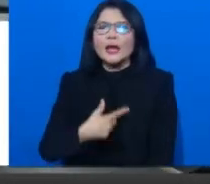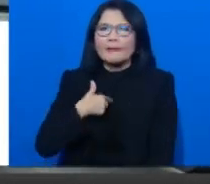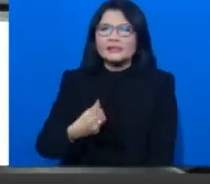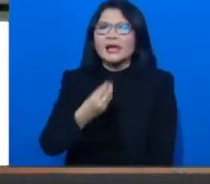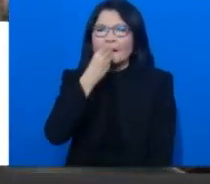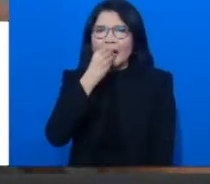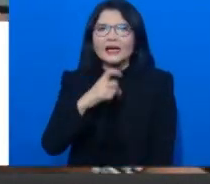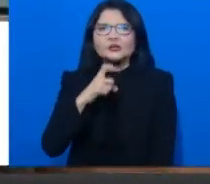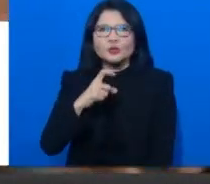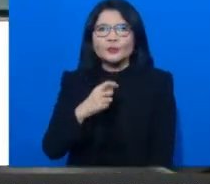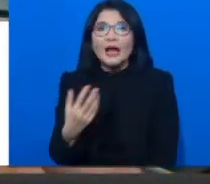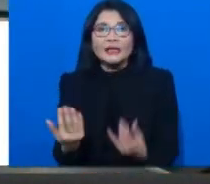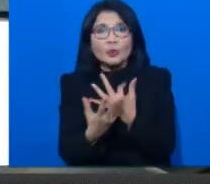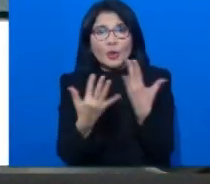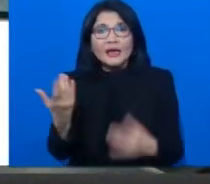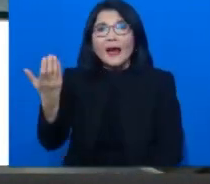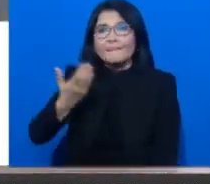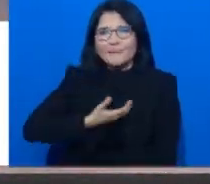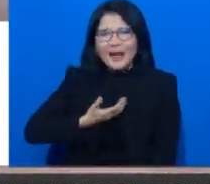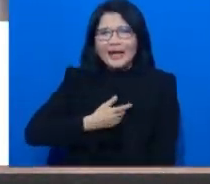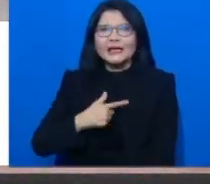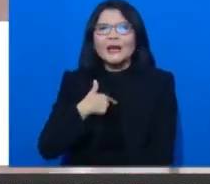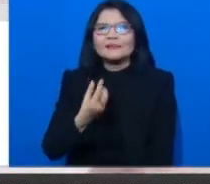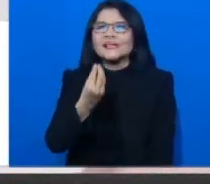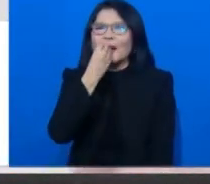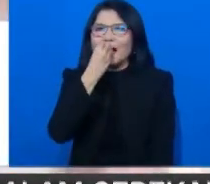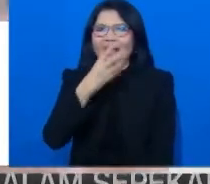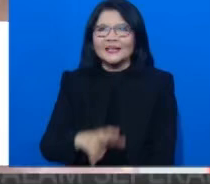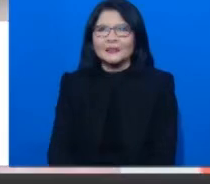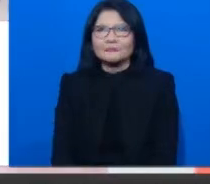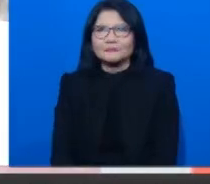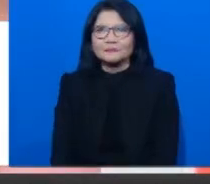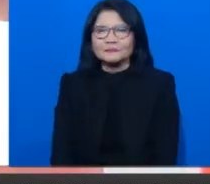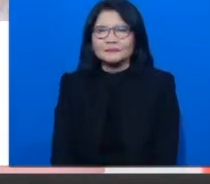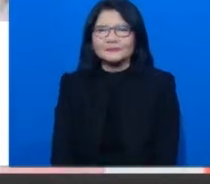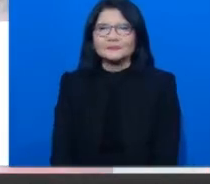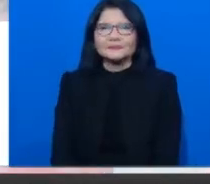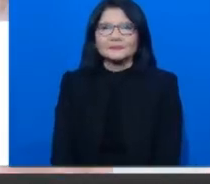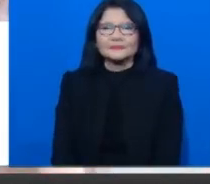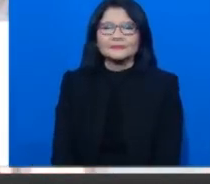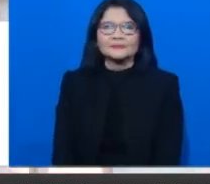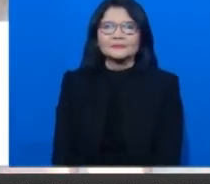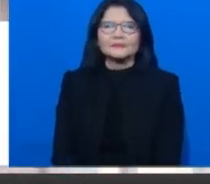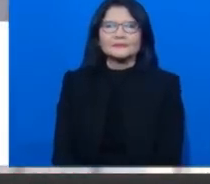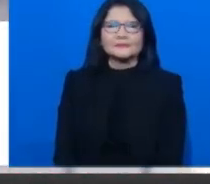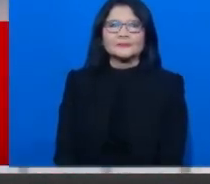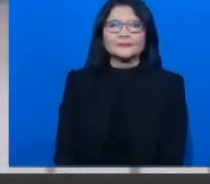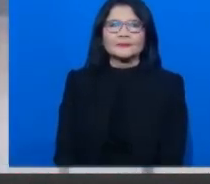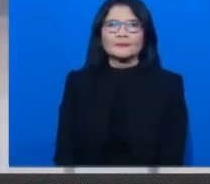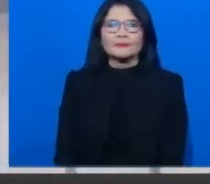warga tetap bisa menikmati makanan yang dijualnya. Kartika Bagus, Septiadi Pradana, Jakarta.